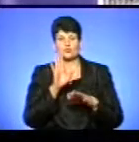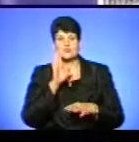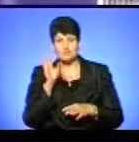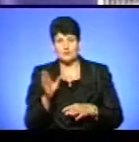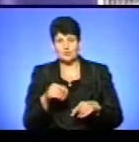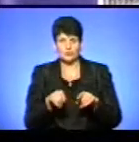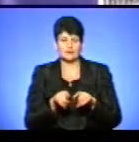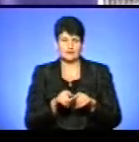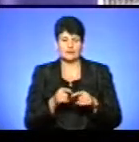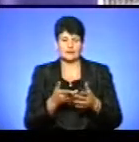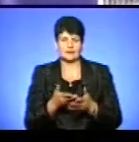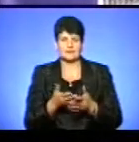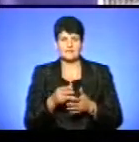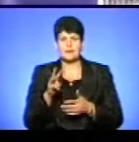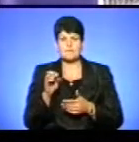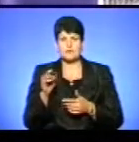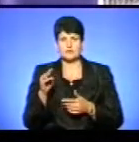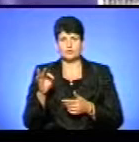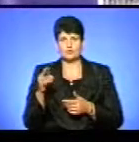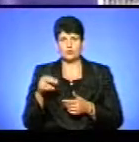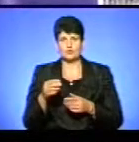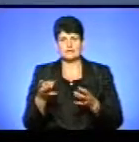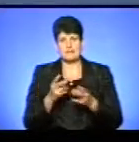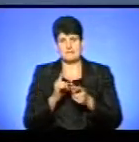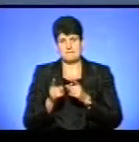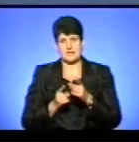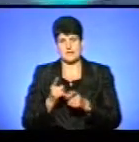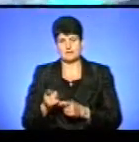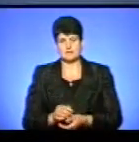От такі. Методологію треба міняти просто.